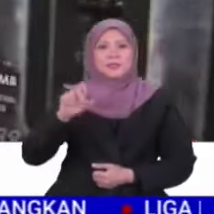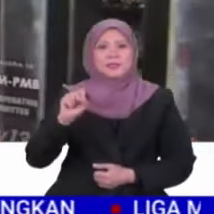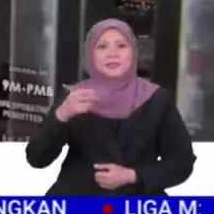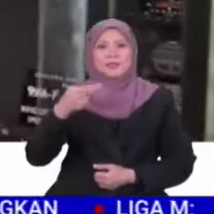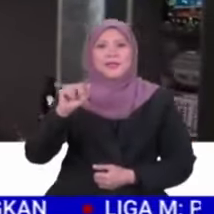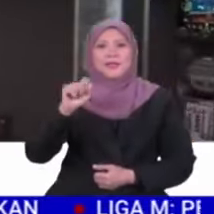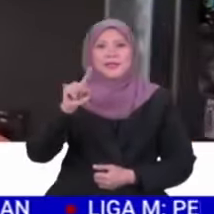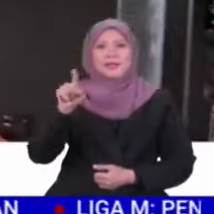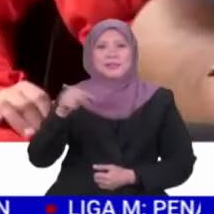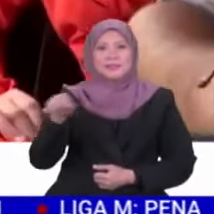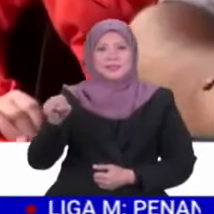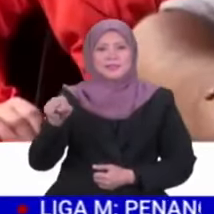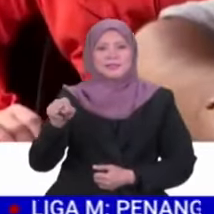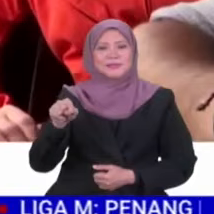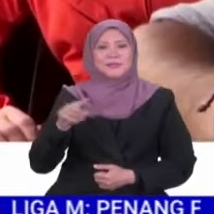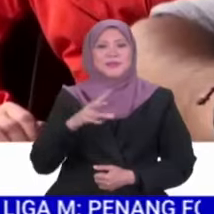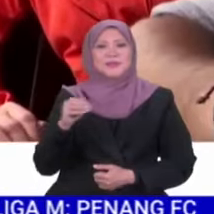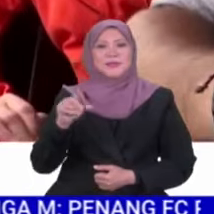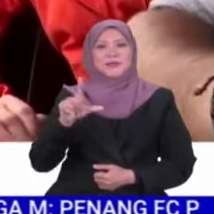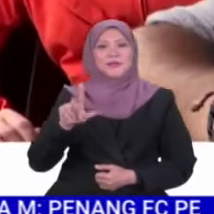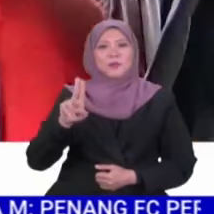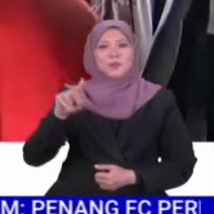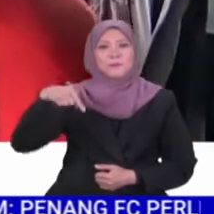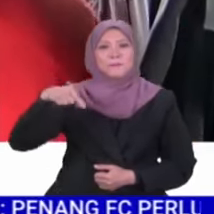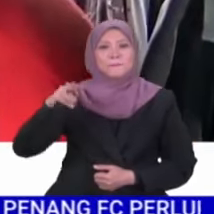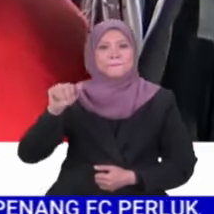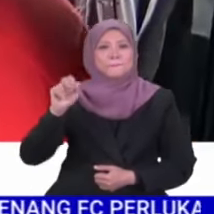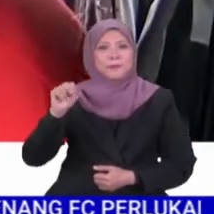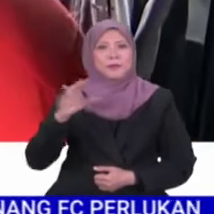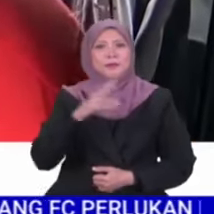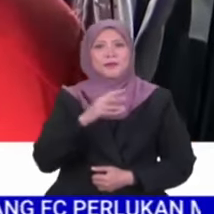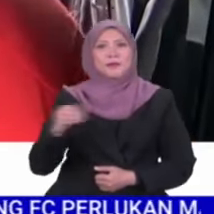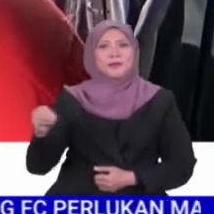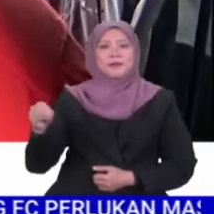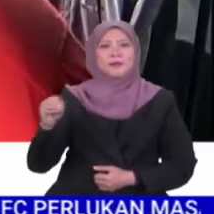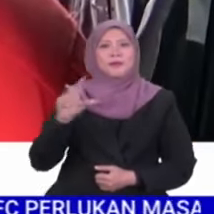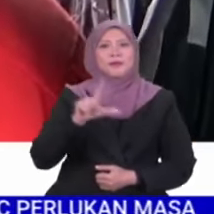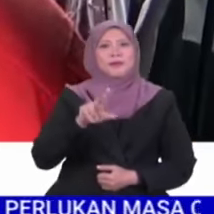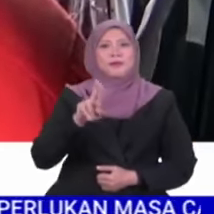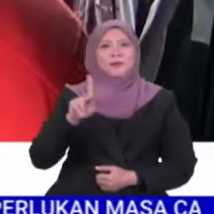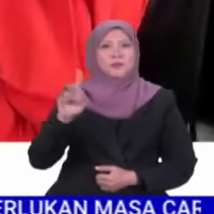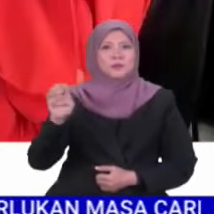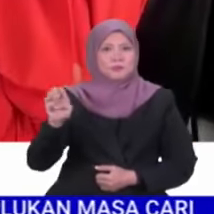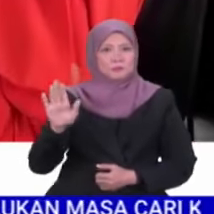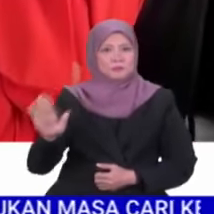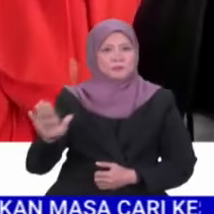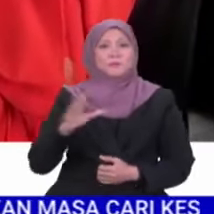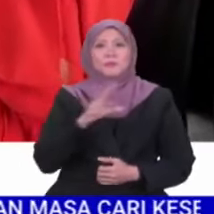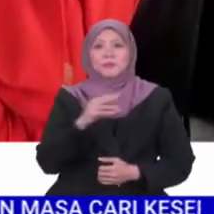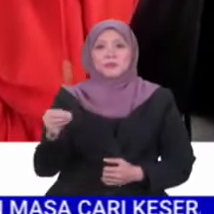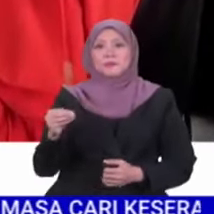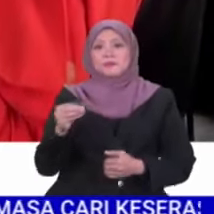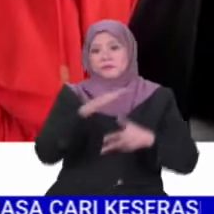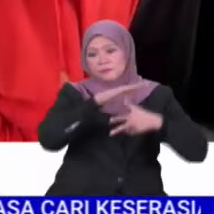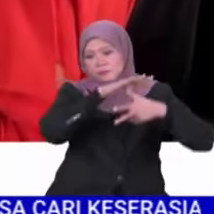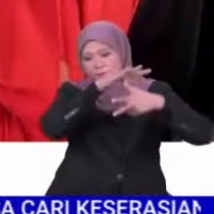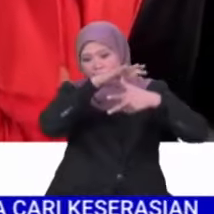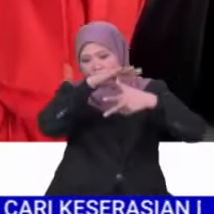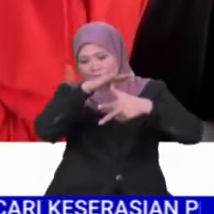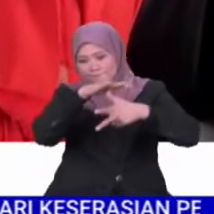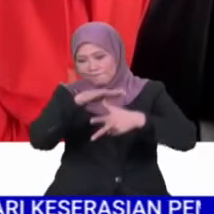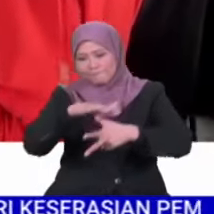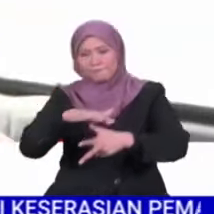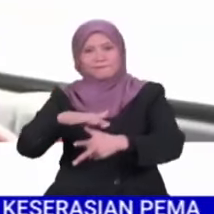Syahriz Syahrudin, Sarjan Major Lukman Aminuddin dan Sarjan Luk Rengga Anak Unjah. Selain itu, tinjauan udara ini